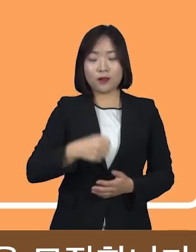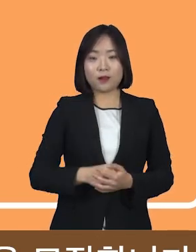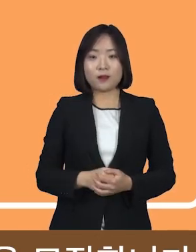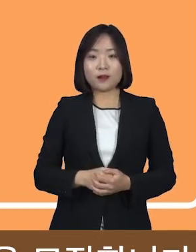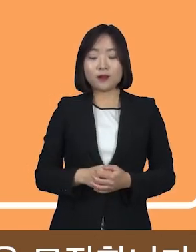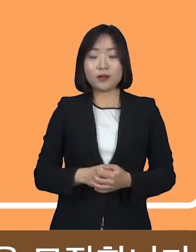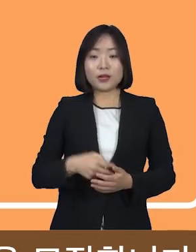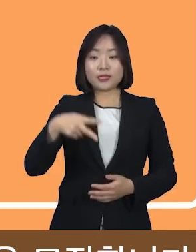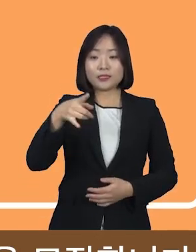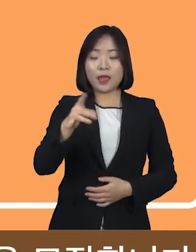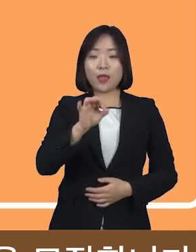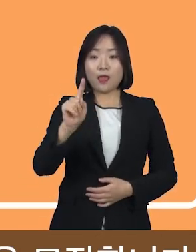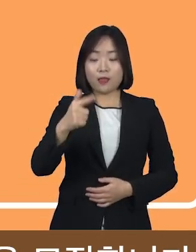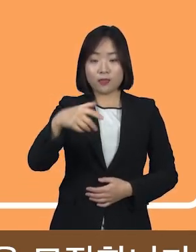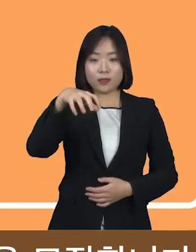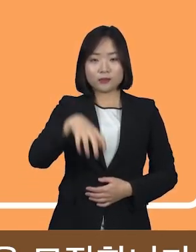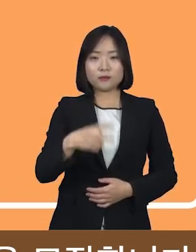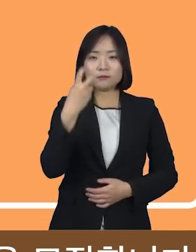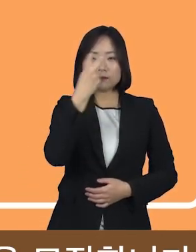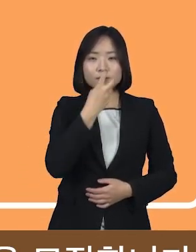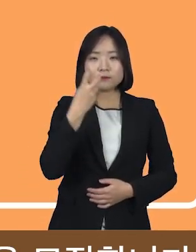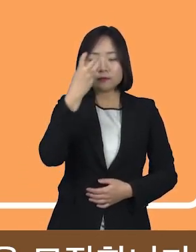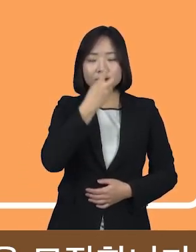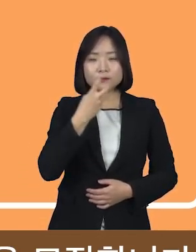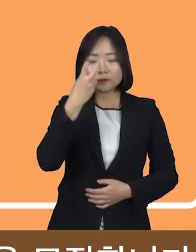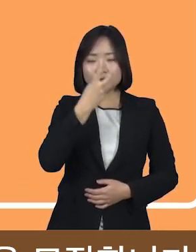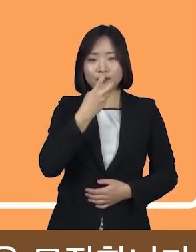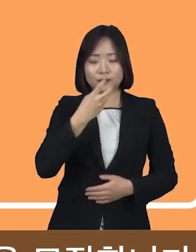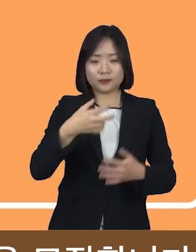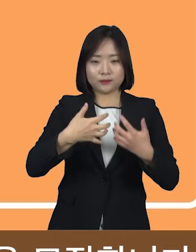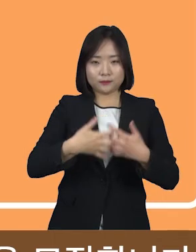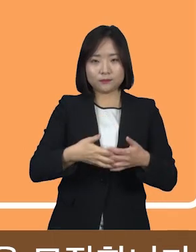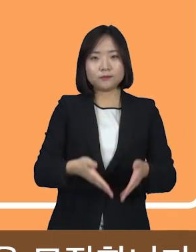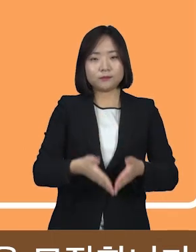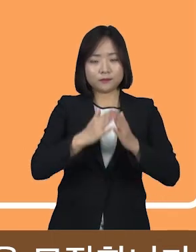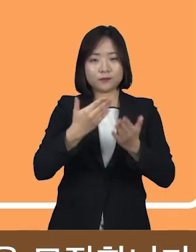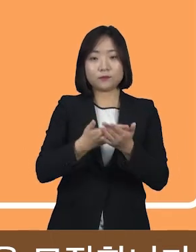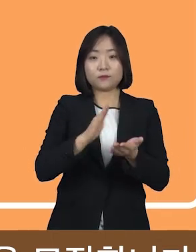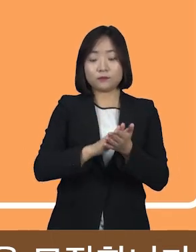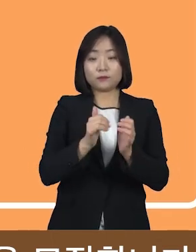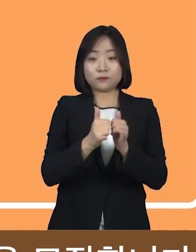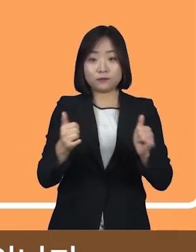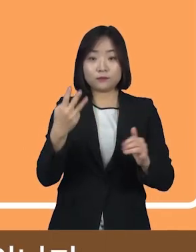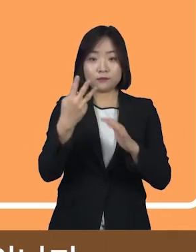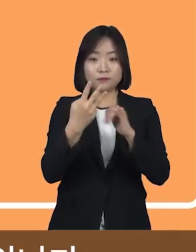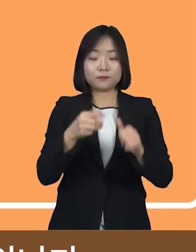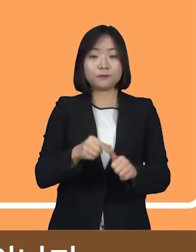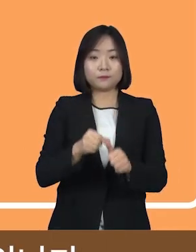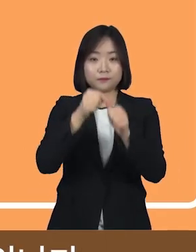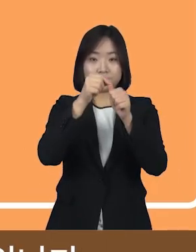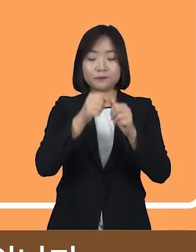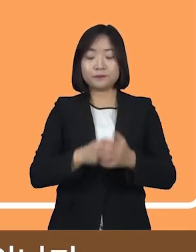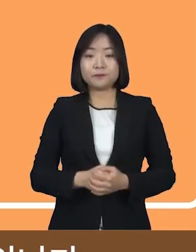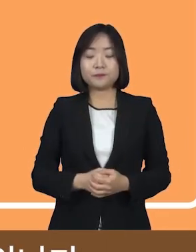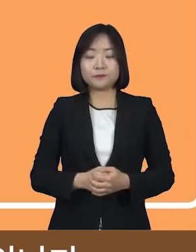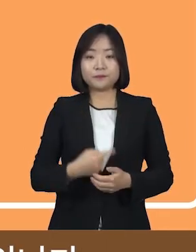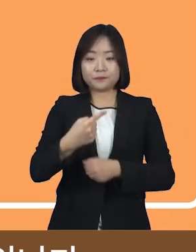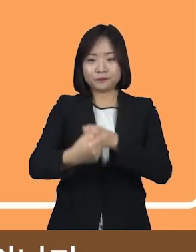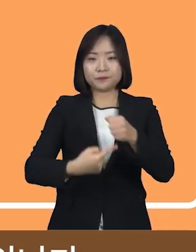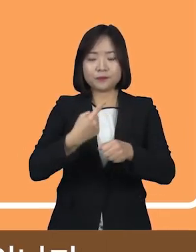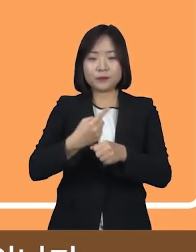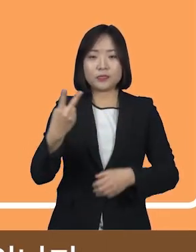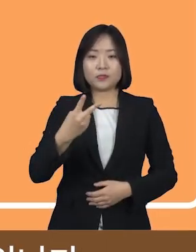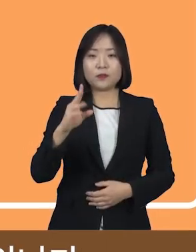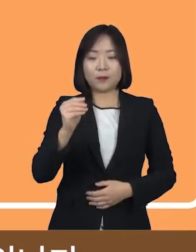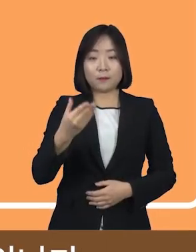주식회사 세안 ENC에서 감시카메라 및 보안장치 설치, 수리원 3명을 모집합니다. 임금은 연봉